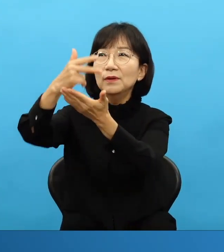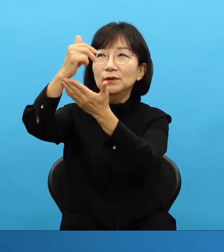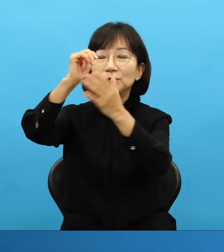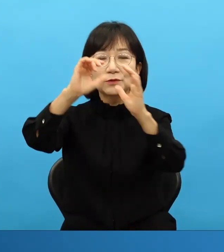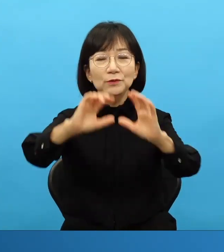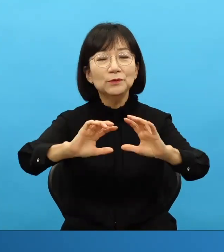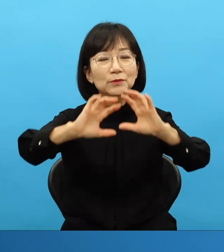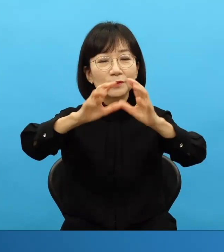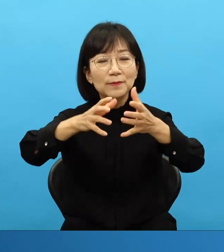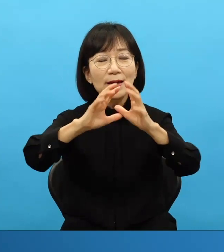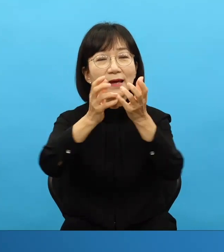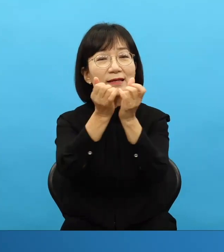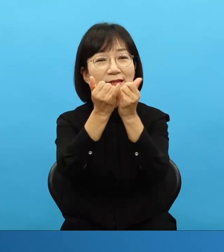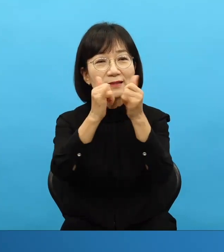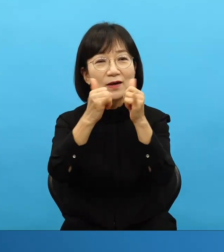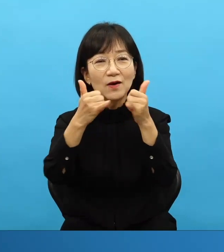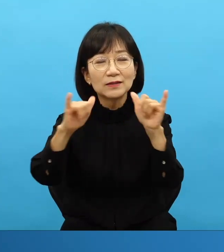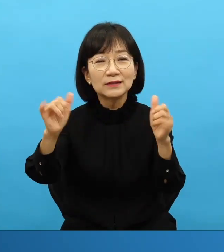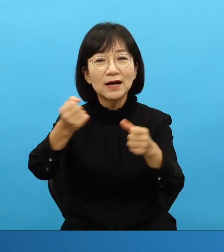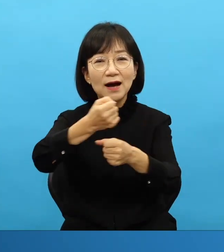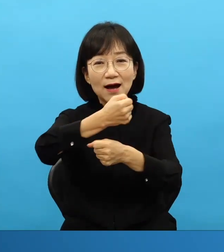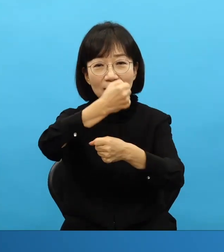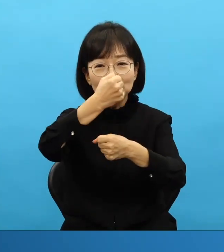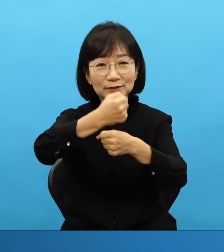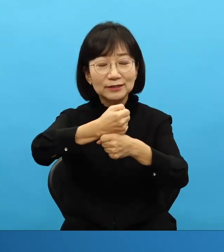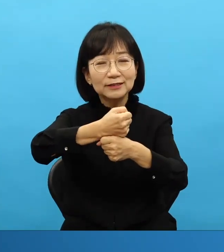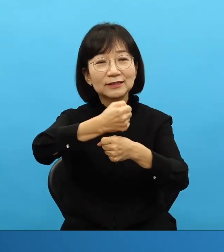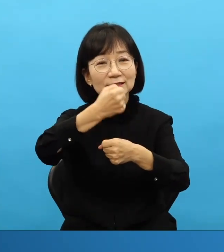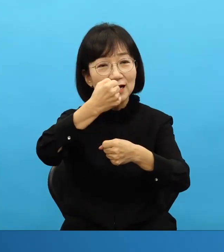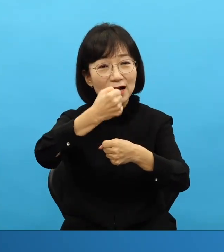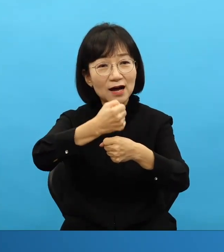자들로 주에서